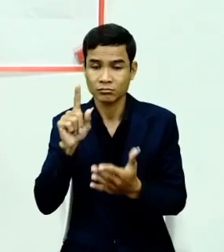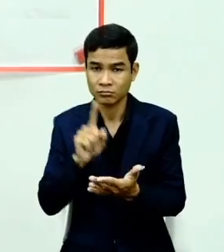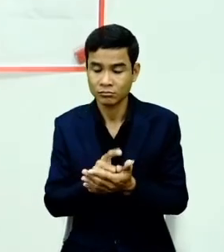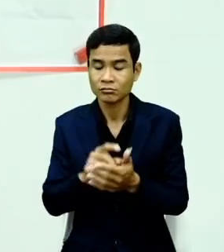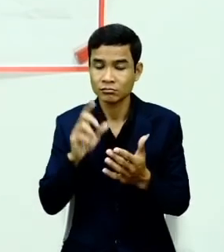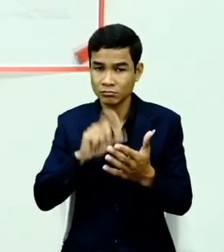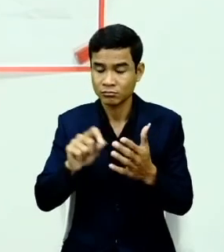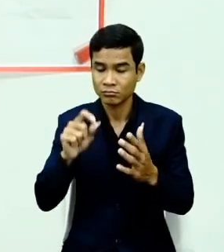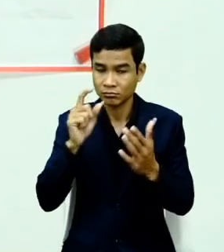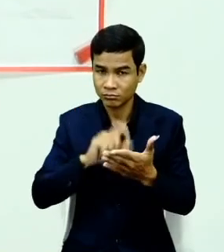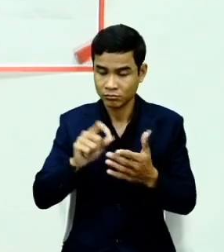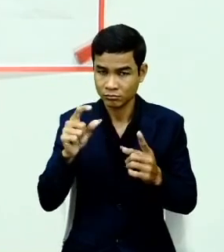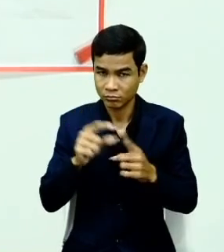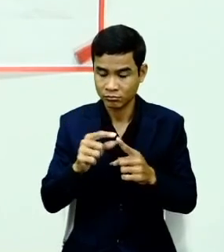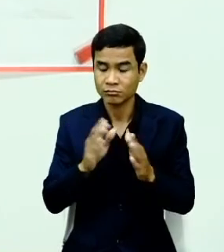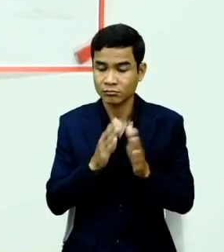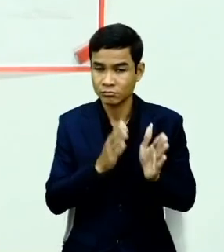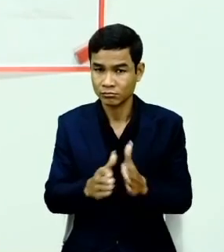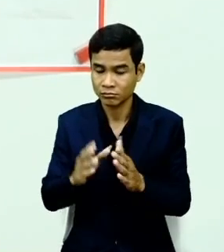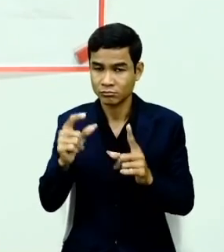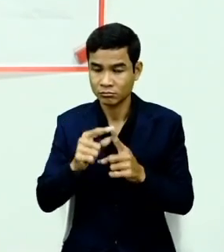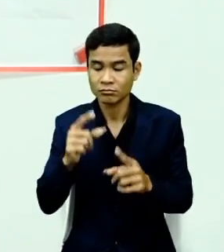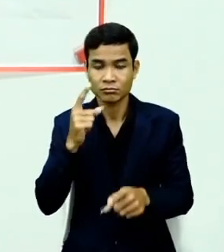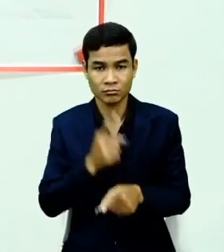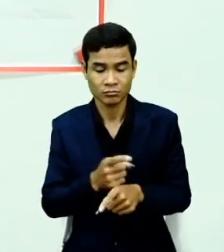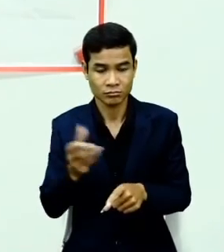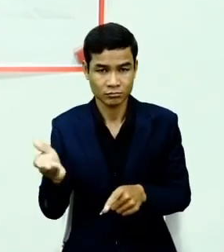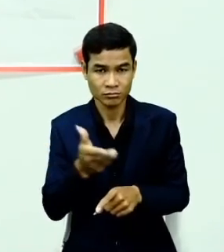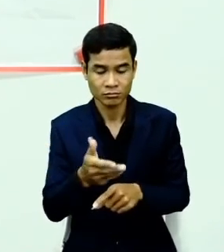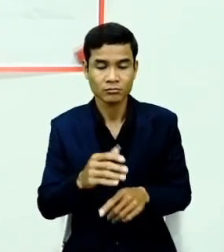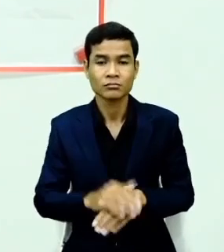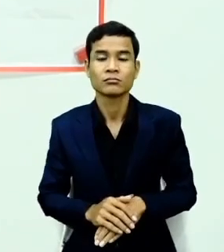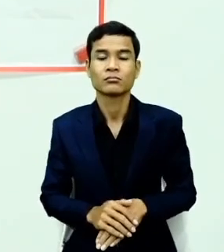ប់វាដែររៀបជាពាក្យមួយឲ្យបានត្រឹមត្រូវ